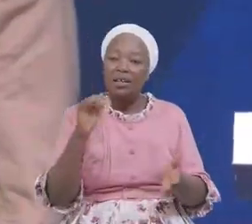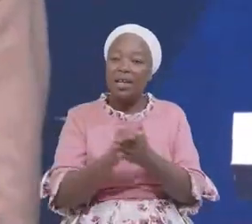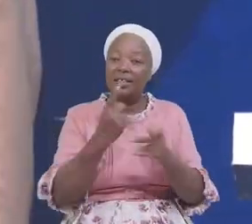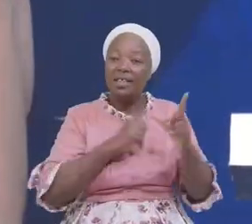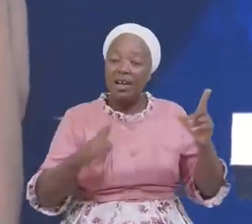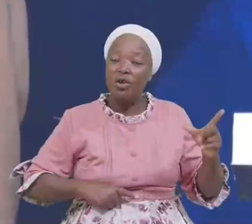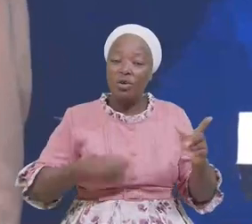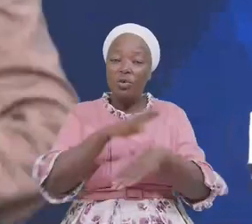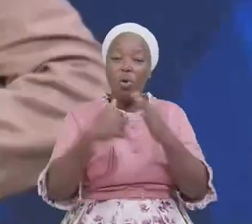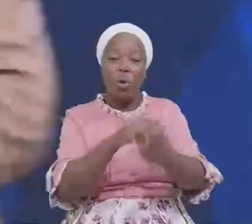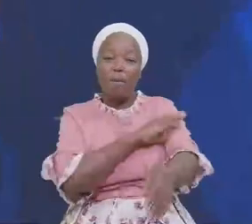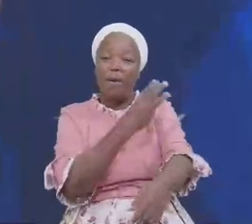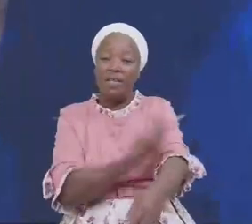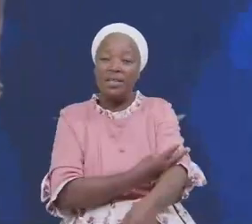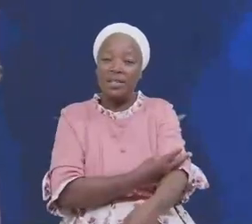Le Dieu Tout-Puissant,